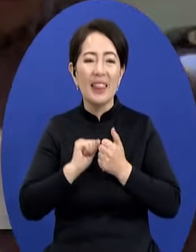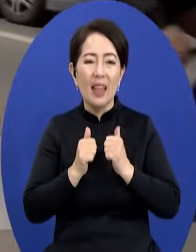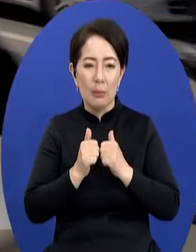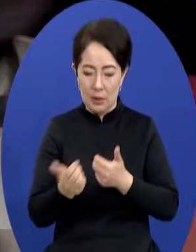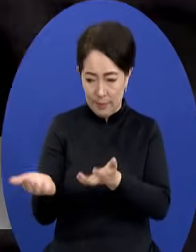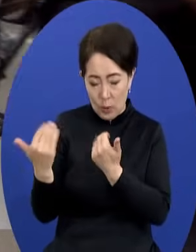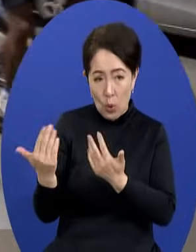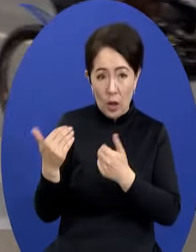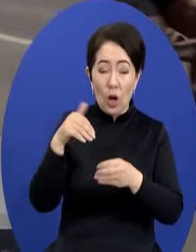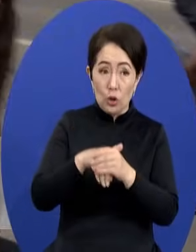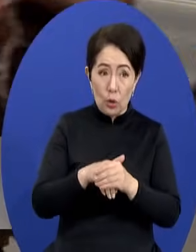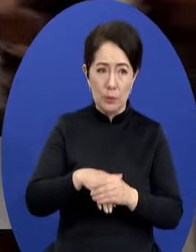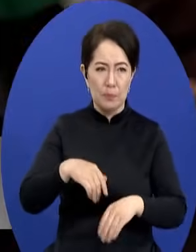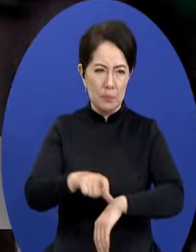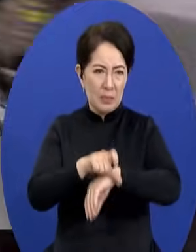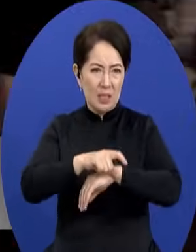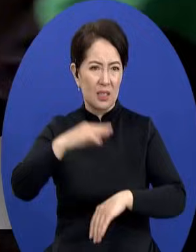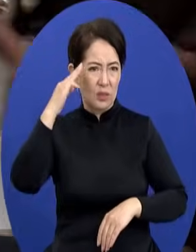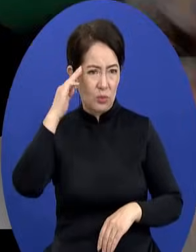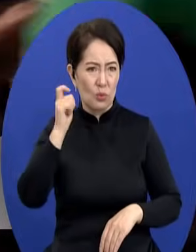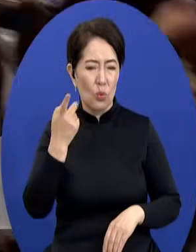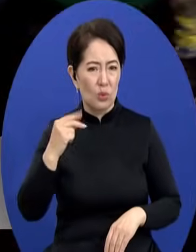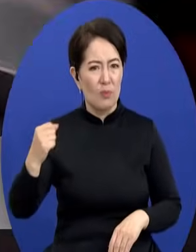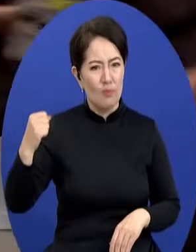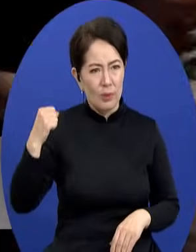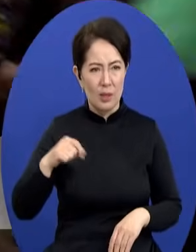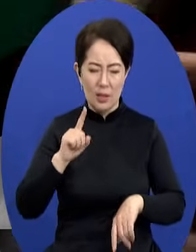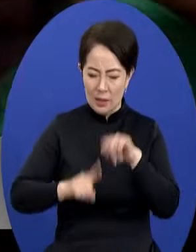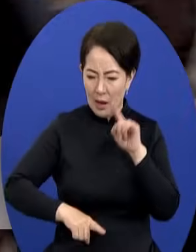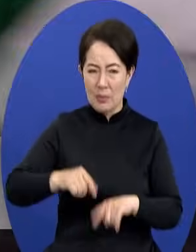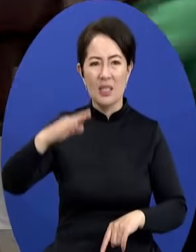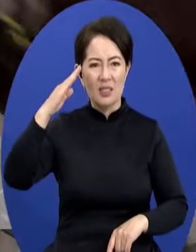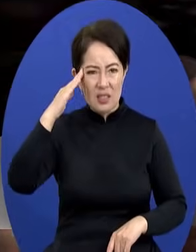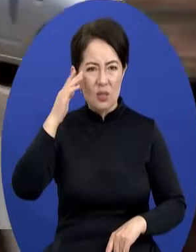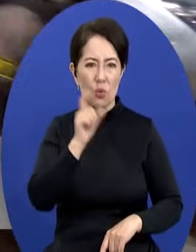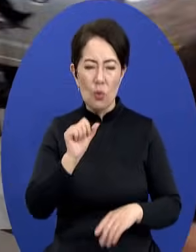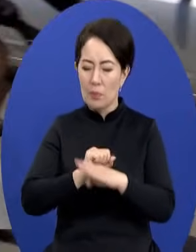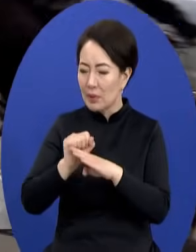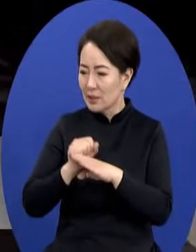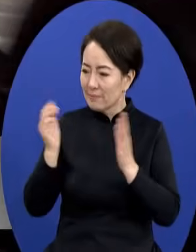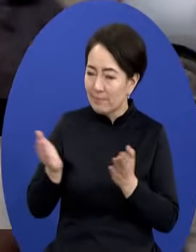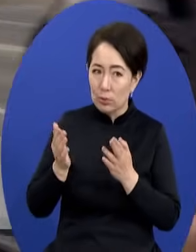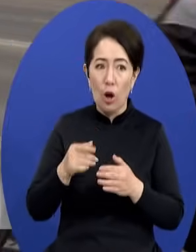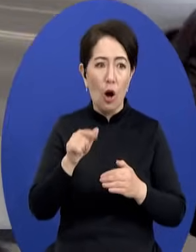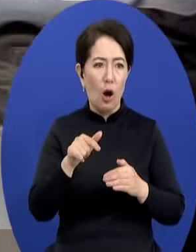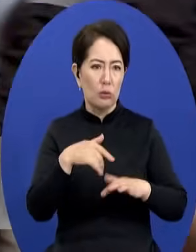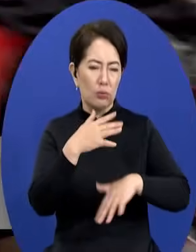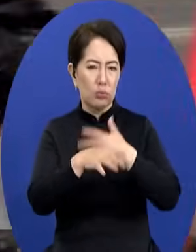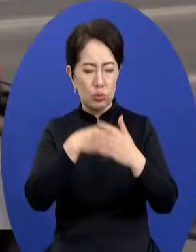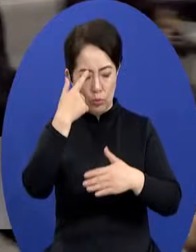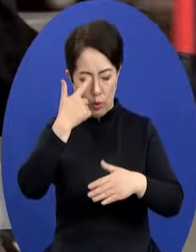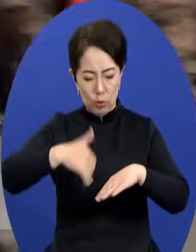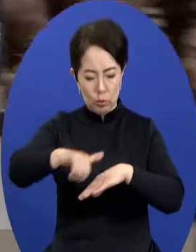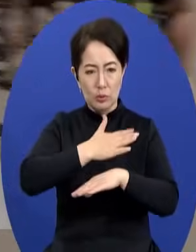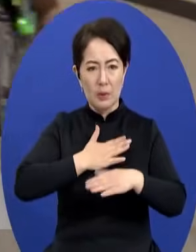байна. Мэргэжлийн зөвлөлт хүчин одоо ямархуу цэрэг дайчдыг бэлтгэж өдөөд одоо ингээд эх орноо батлан